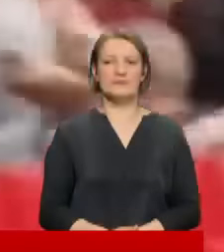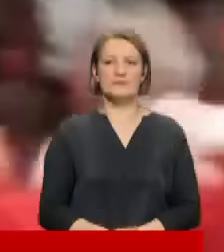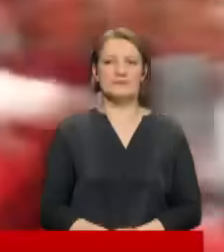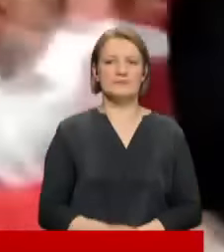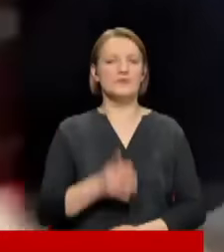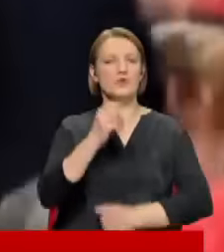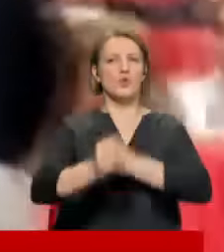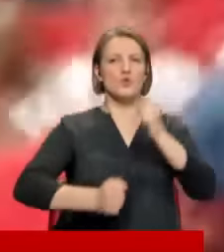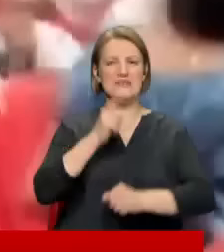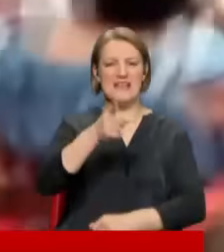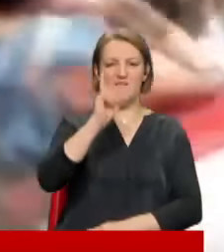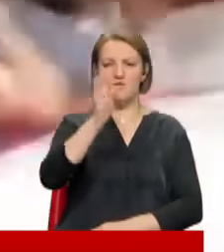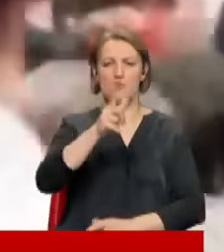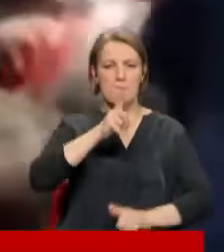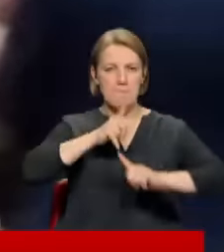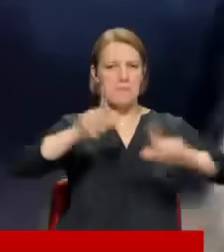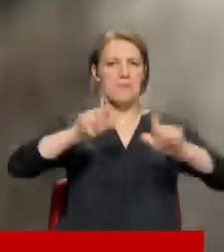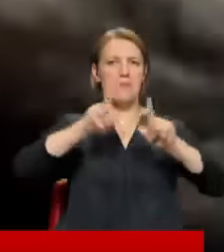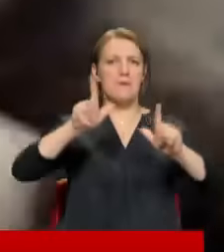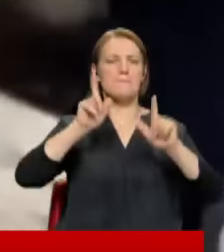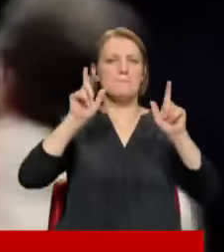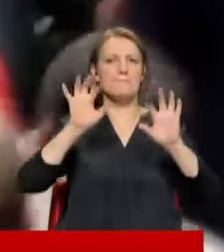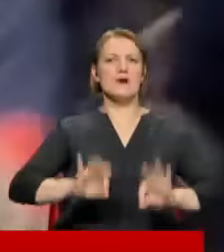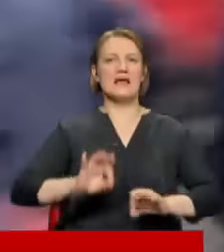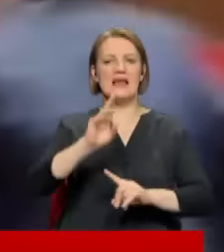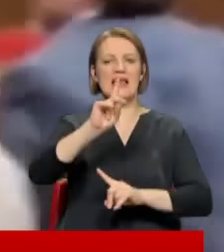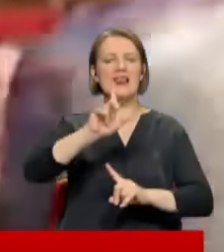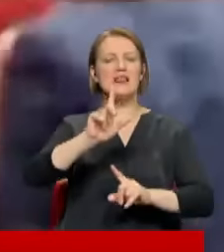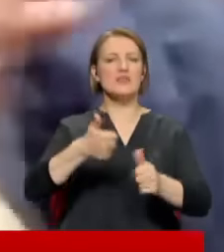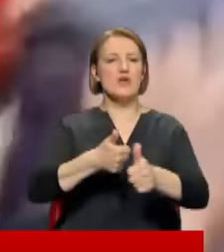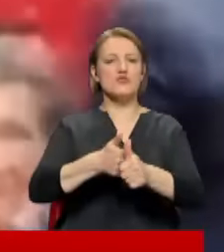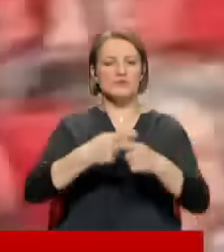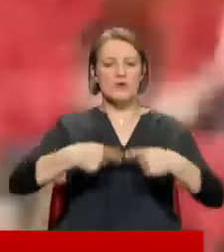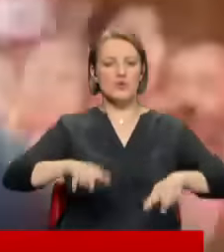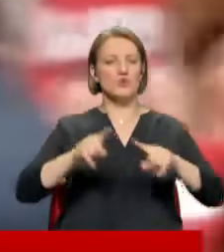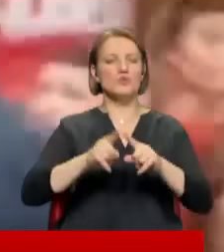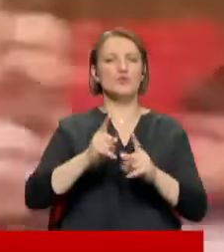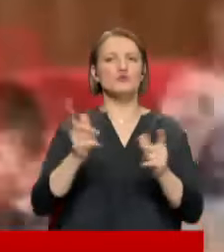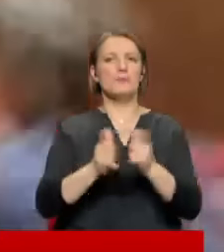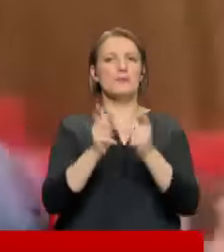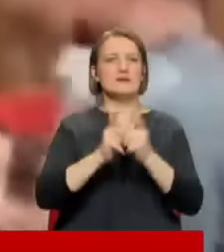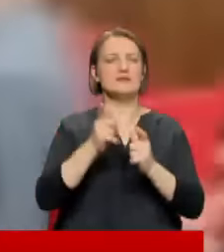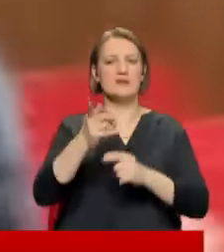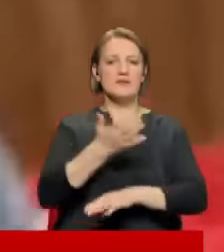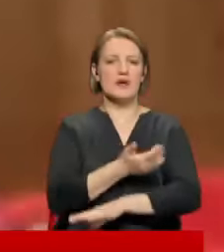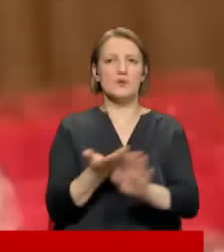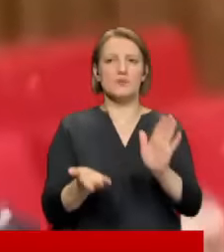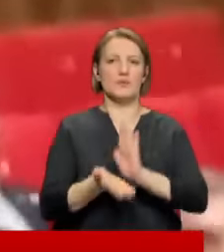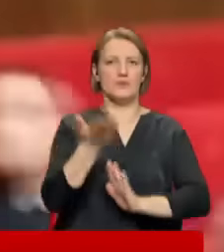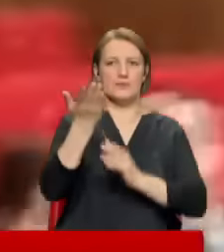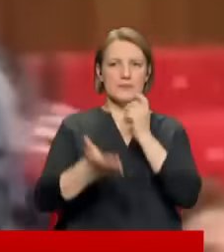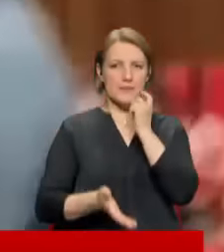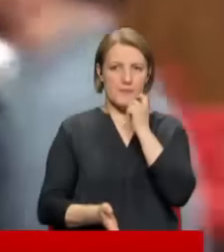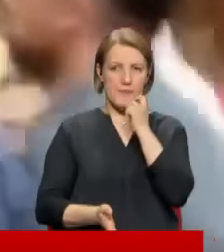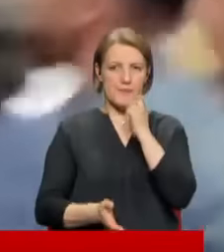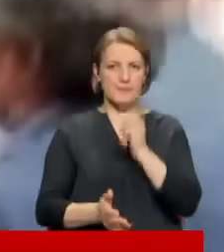Üzerine koştu seni vururum diye bağırmaya başladı. CHP'nin il danışma kurulu toplantısında tansiyon yükseldi. Yakışmayan görüntüler kameralara böyle